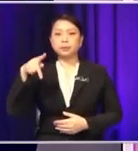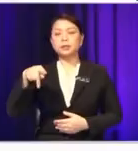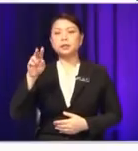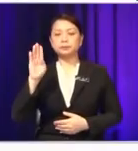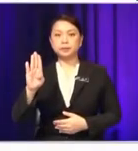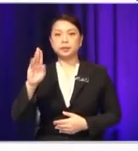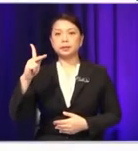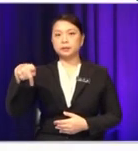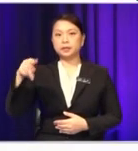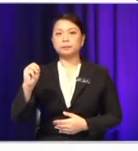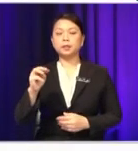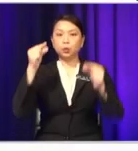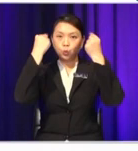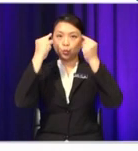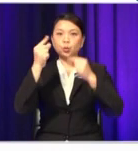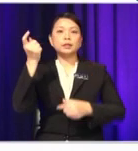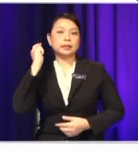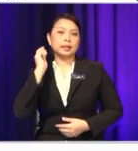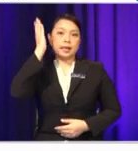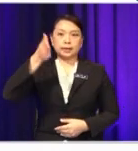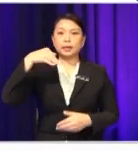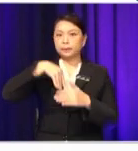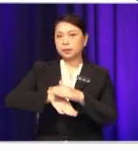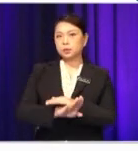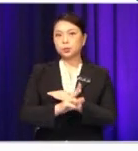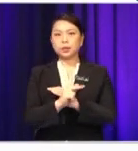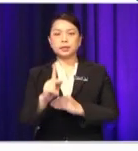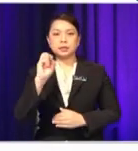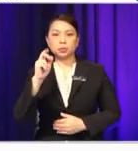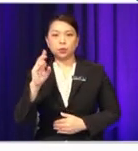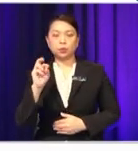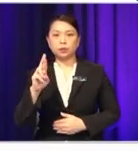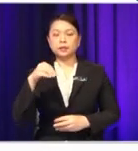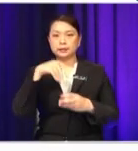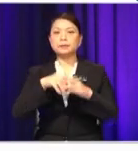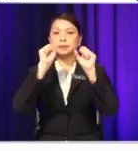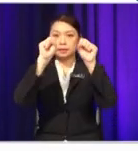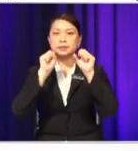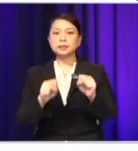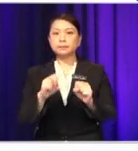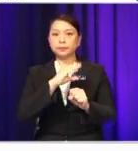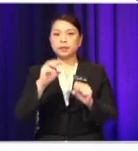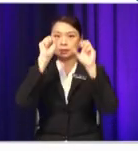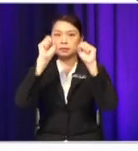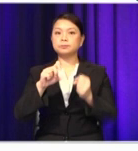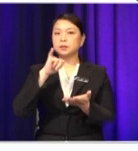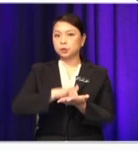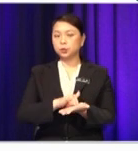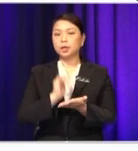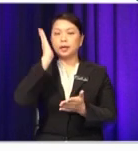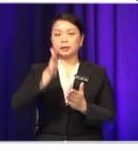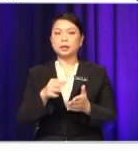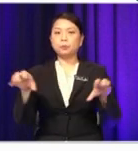guru-guru mata pelajaran tadi akan memasukkan skor tadi ke dalam sistem. dan sistem itu akan